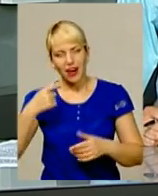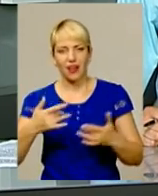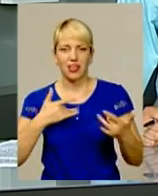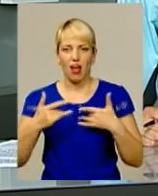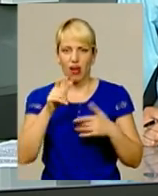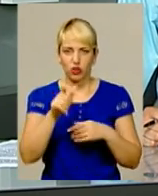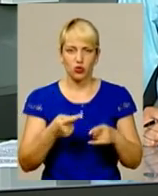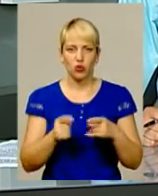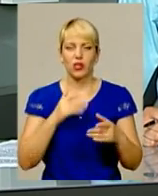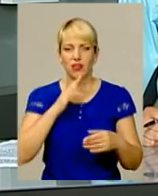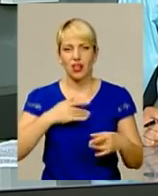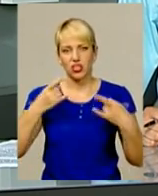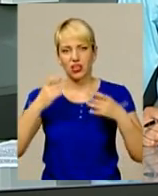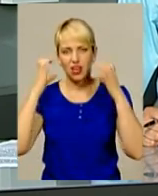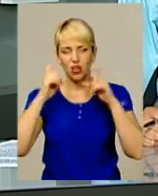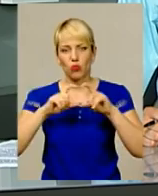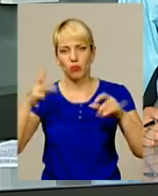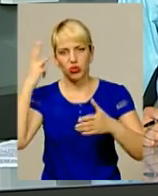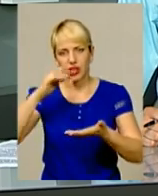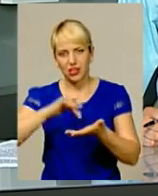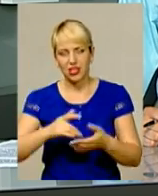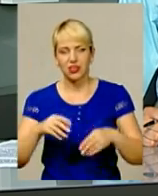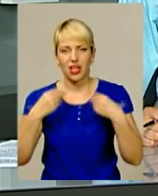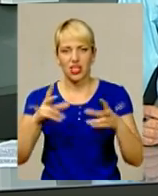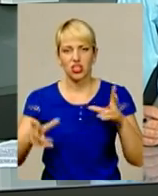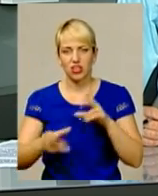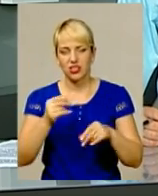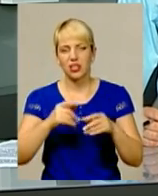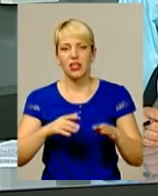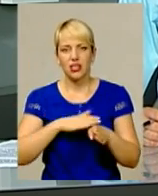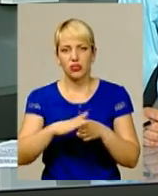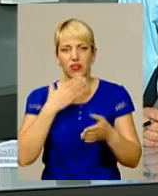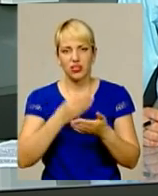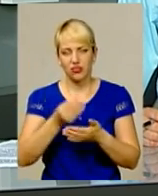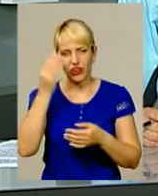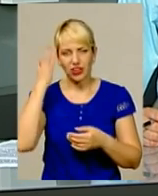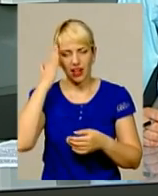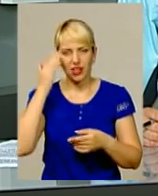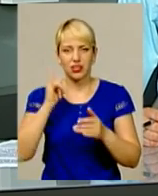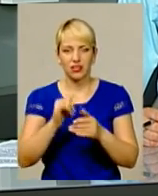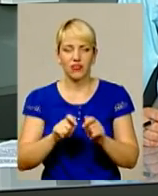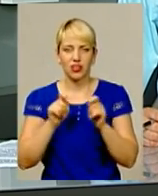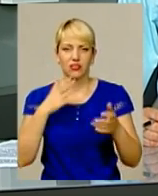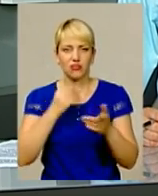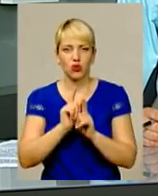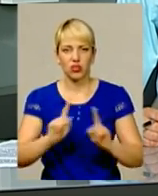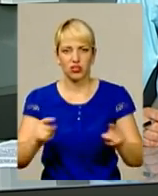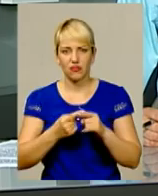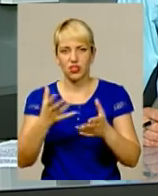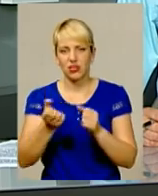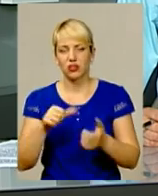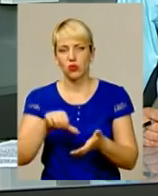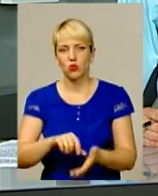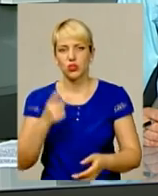Наша телерадіокомпанія дає вам шанс реалізувати свій потенціал та розкрити власну креативність. Варто лише взяти участь у